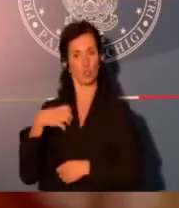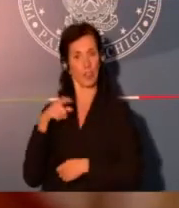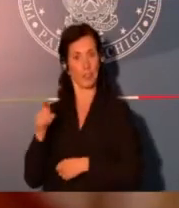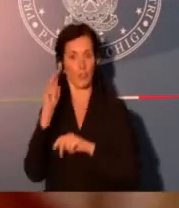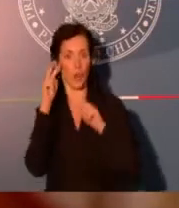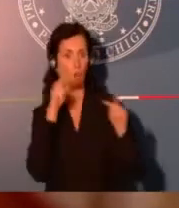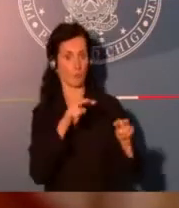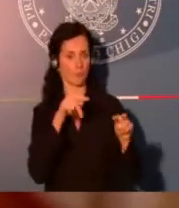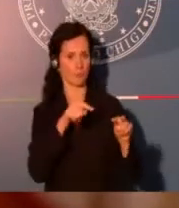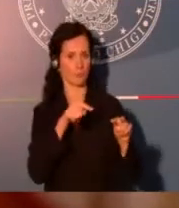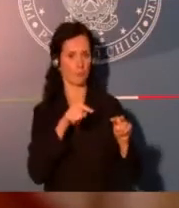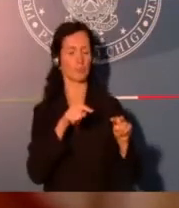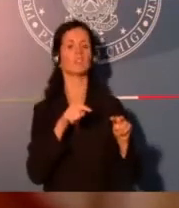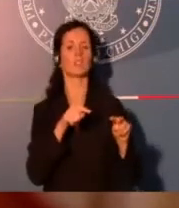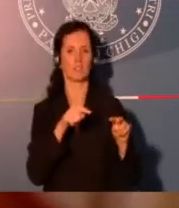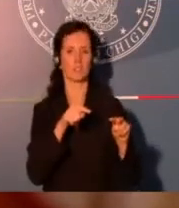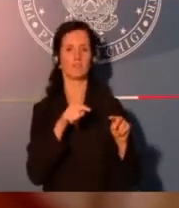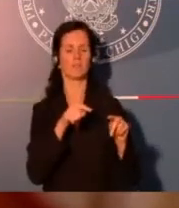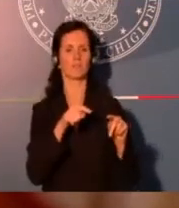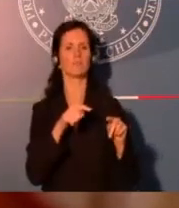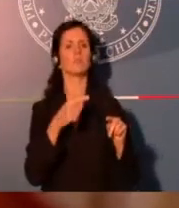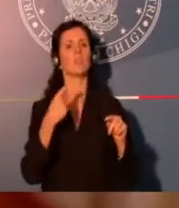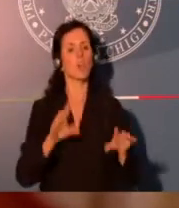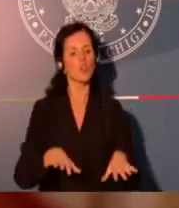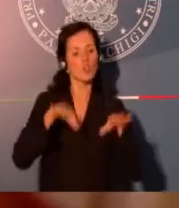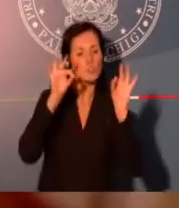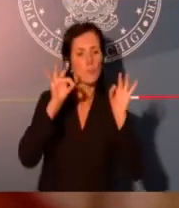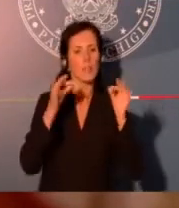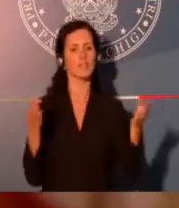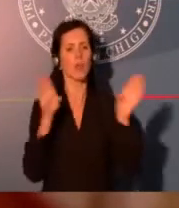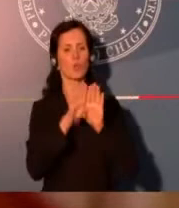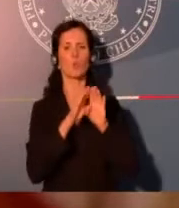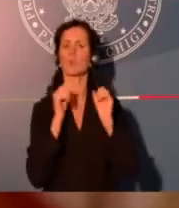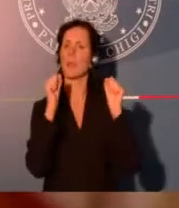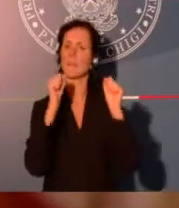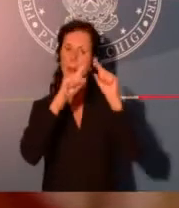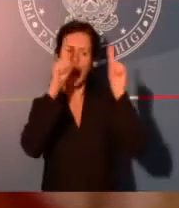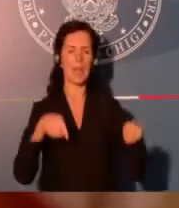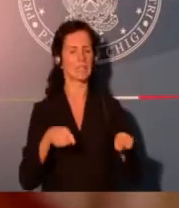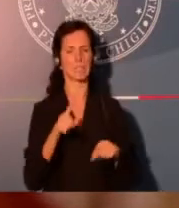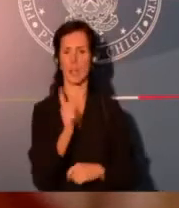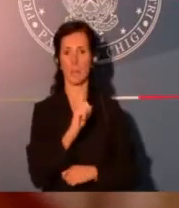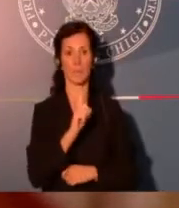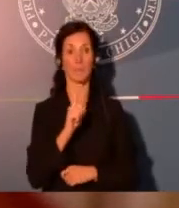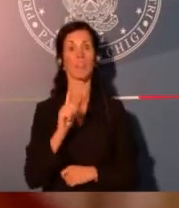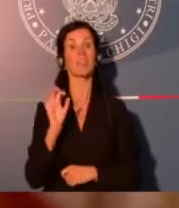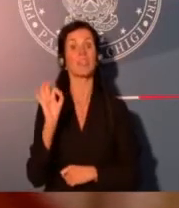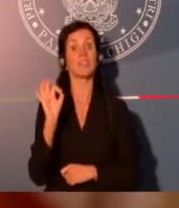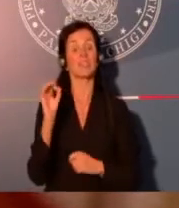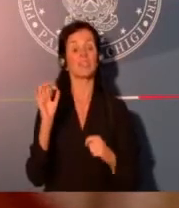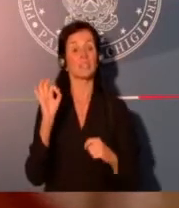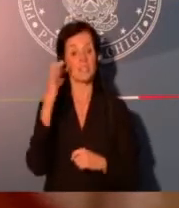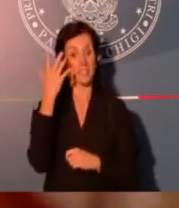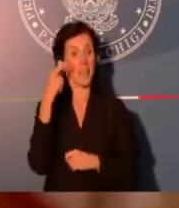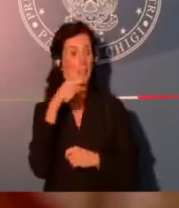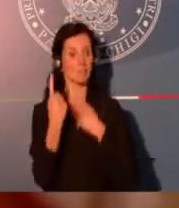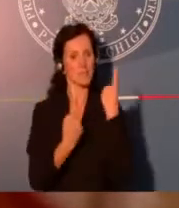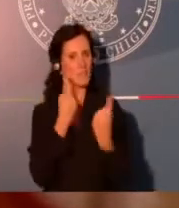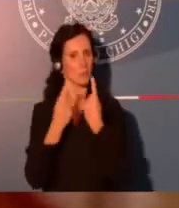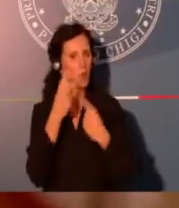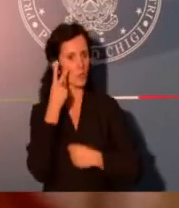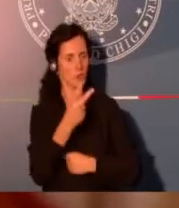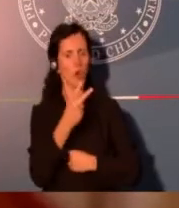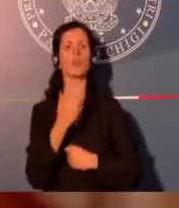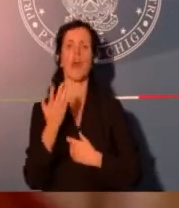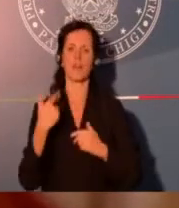ragione di sospendere e di chiudere le palestre. Altrimenti la settimana prossima, lo preannuncio con